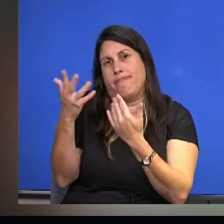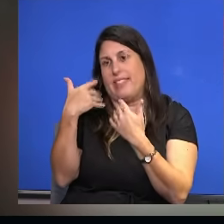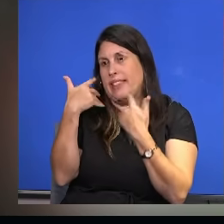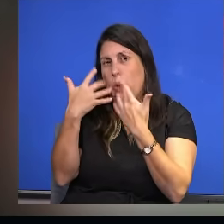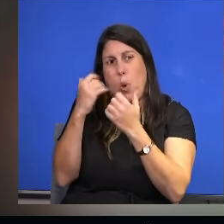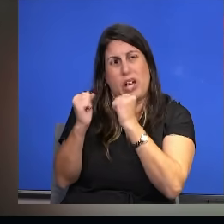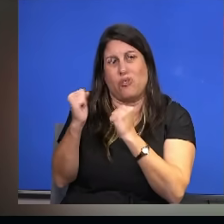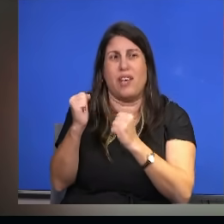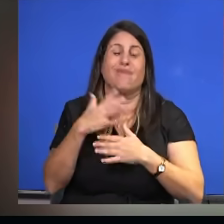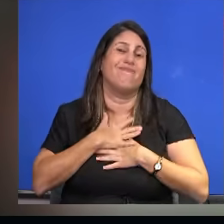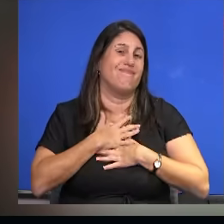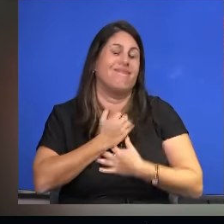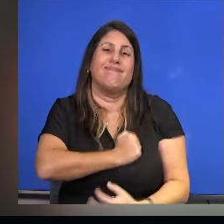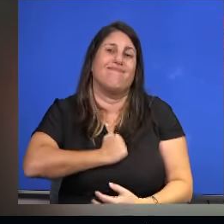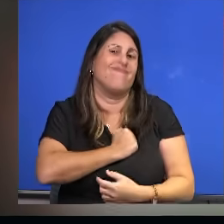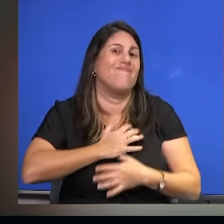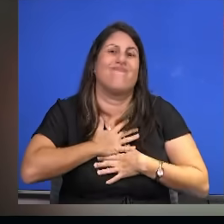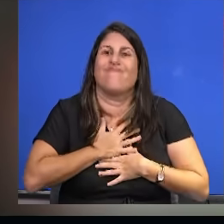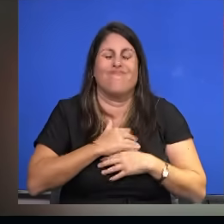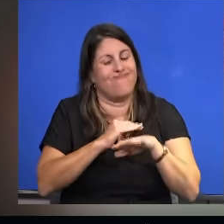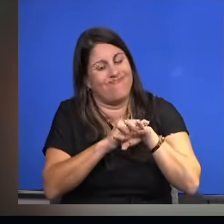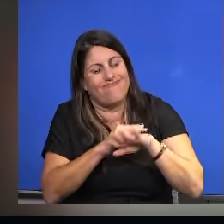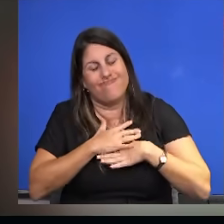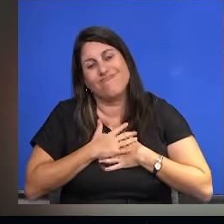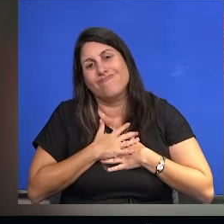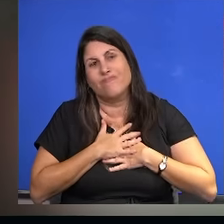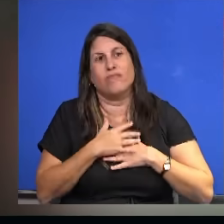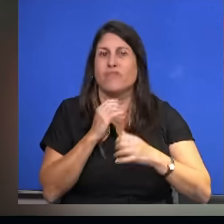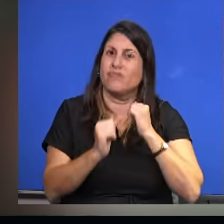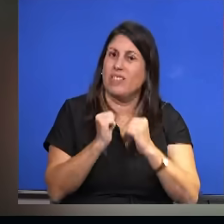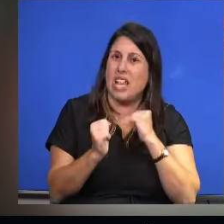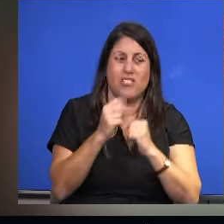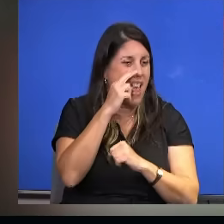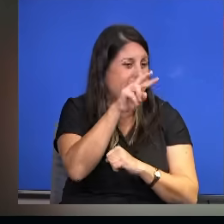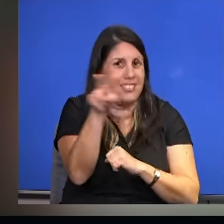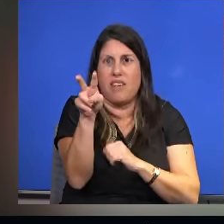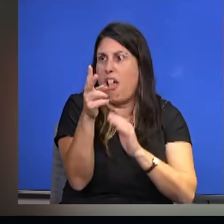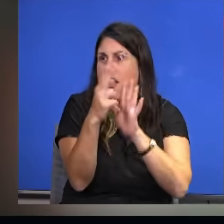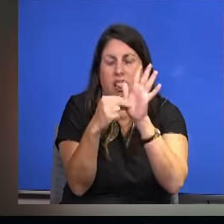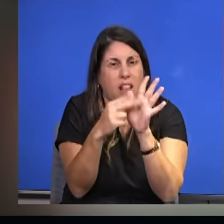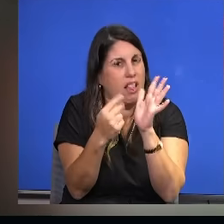Sorry, it's very, excuse me, very difficult to look at these images, Jake.